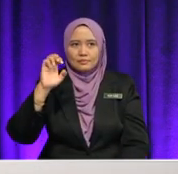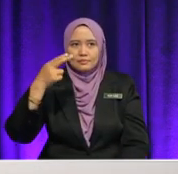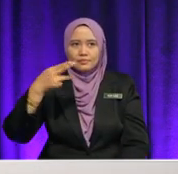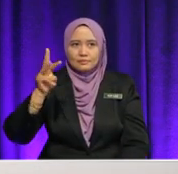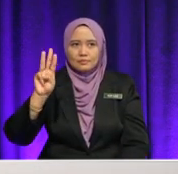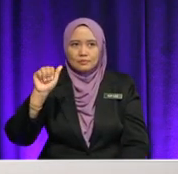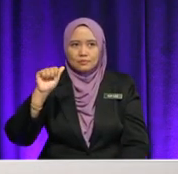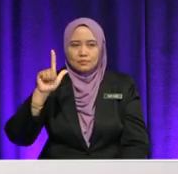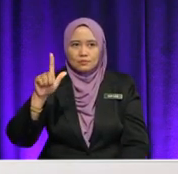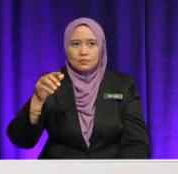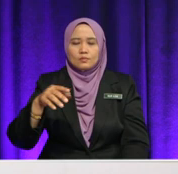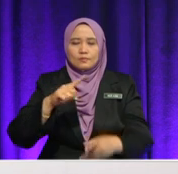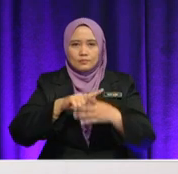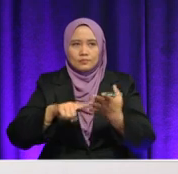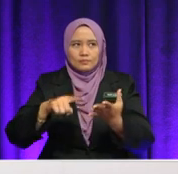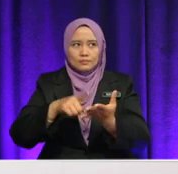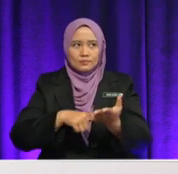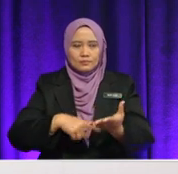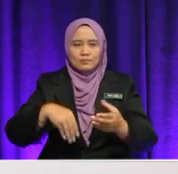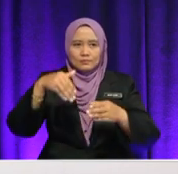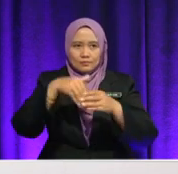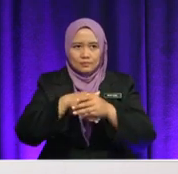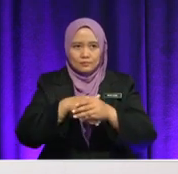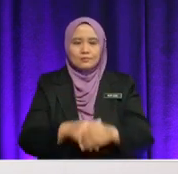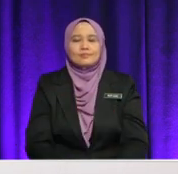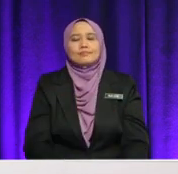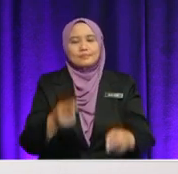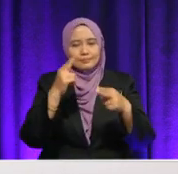jawatan kuasa pilihan rakyat namanya